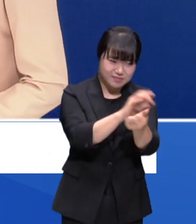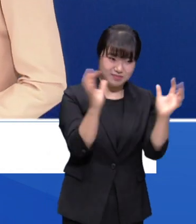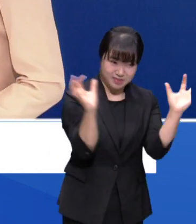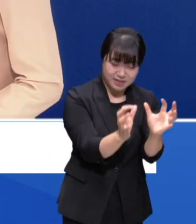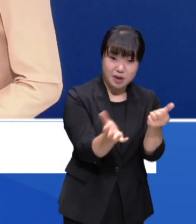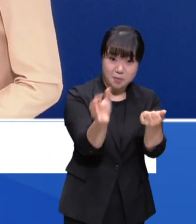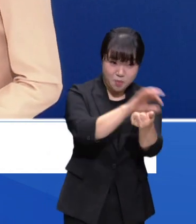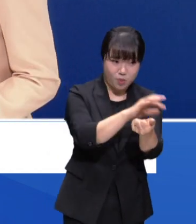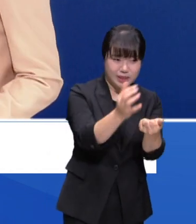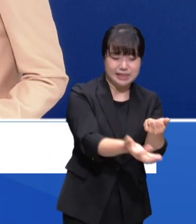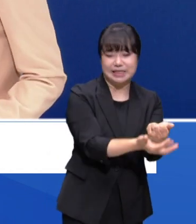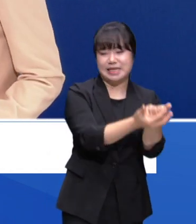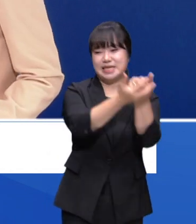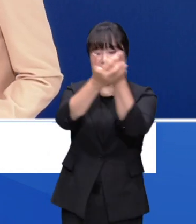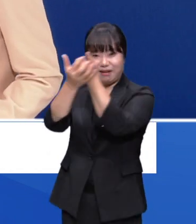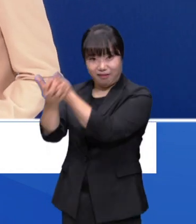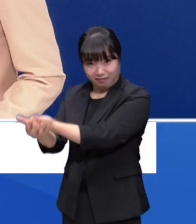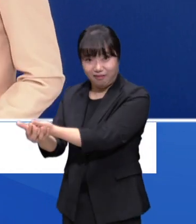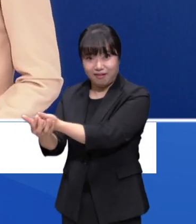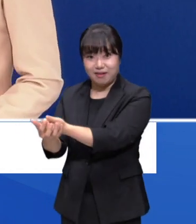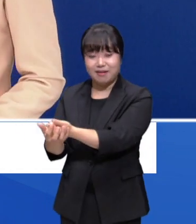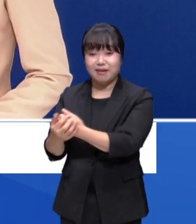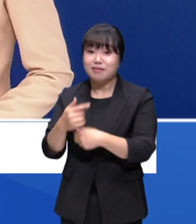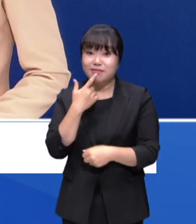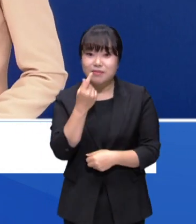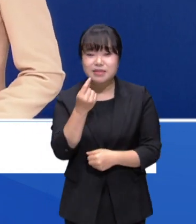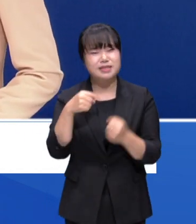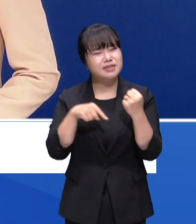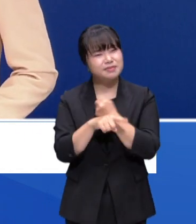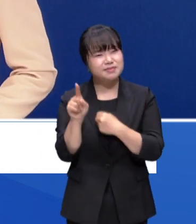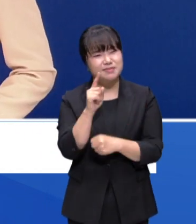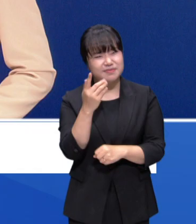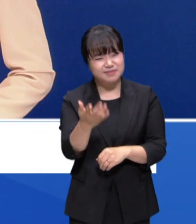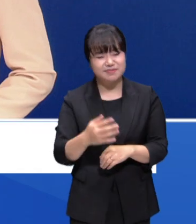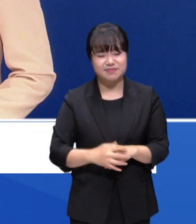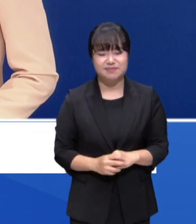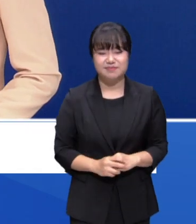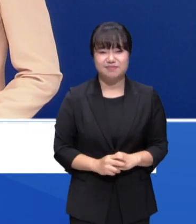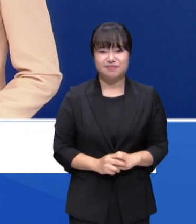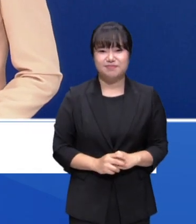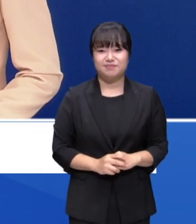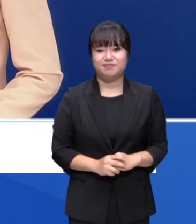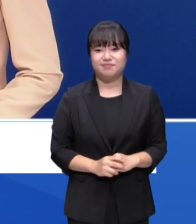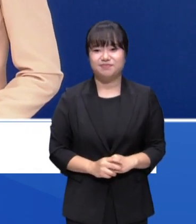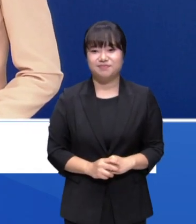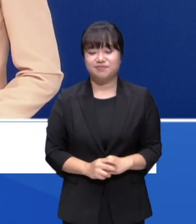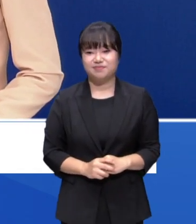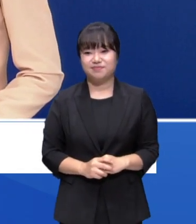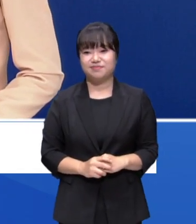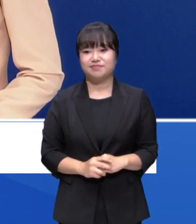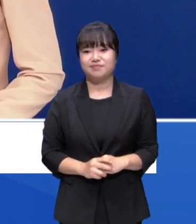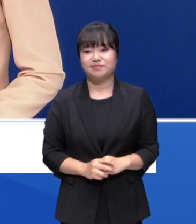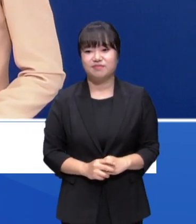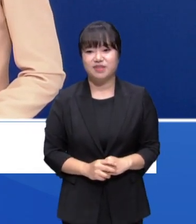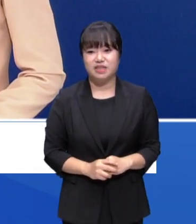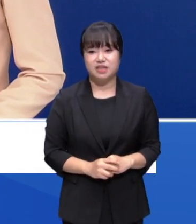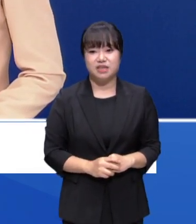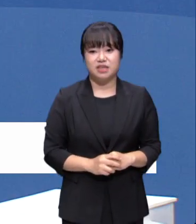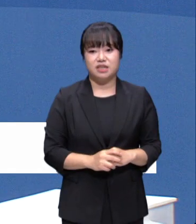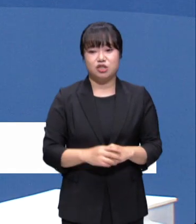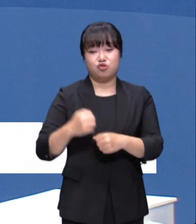계기에서 이제 이장을 하게 됐는데 어떤 의미라고 볼 수 있을까요? 이 광복군